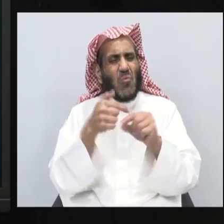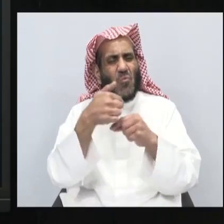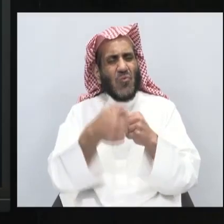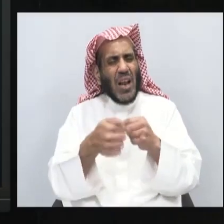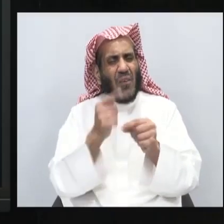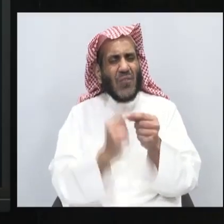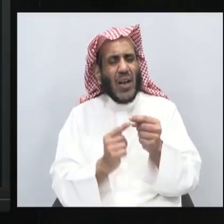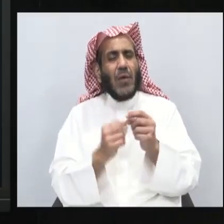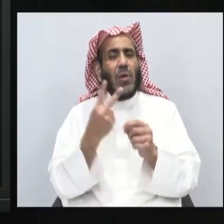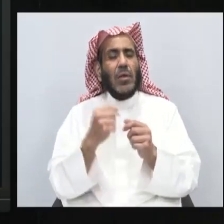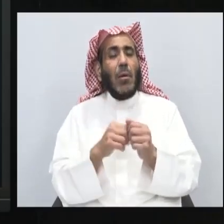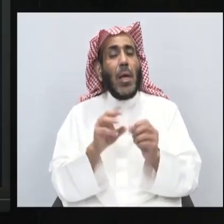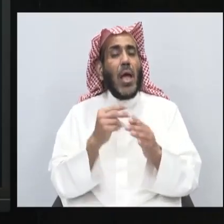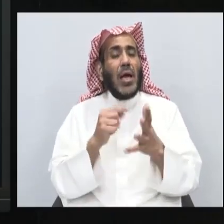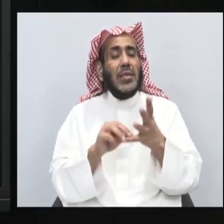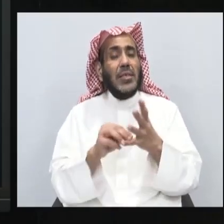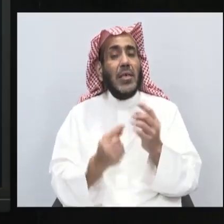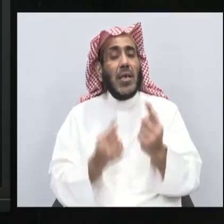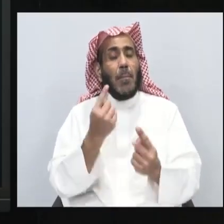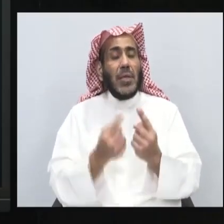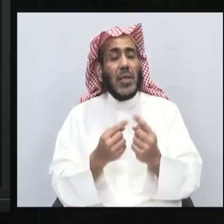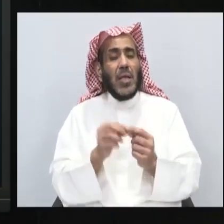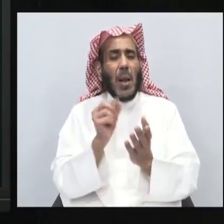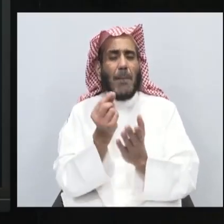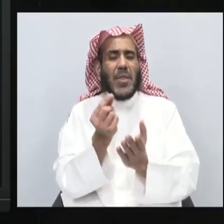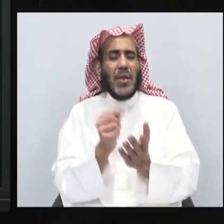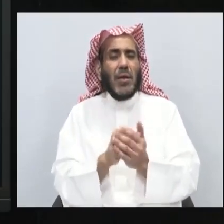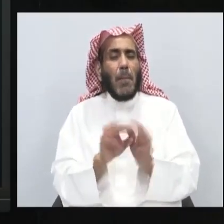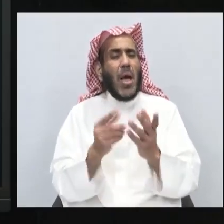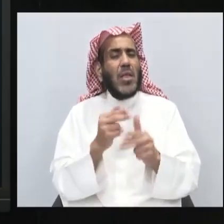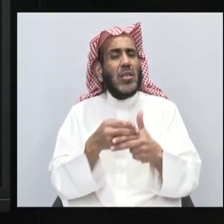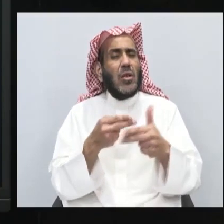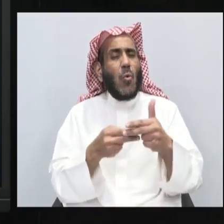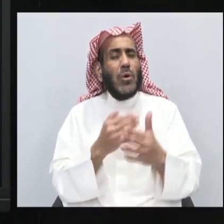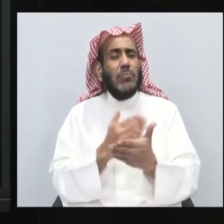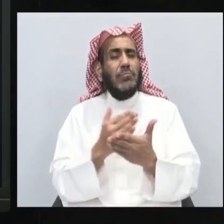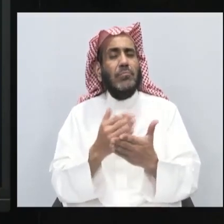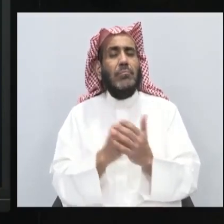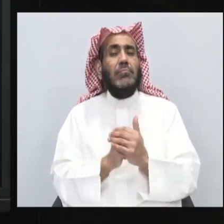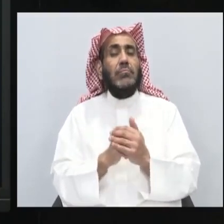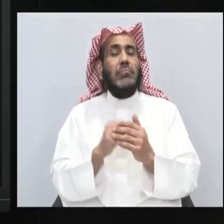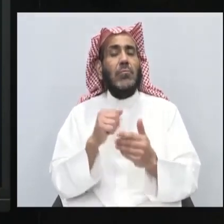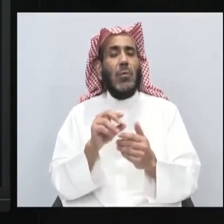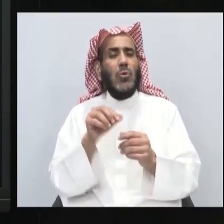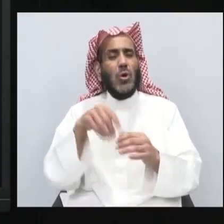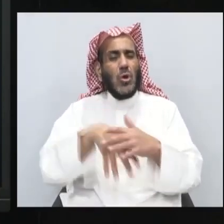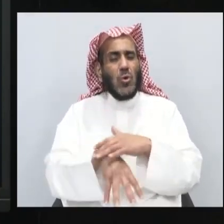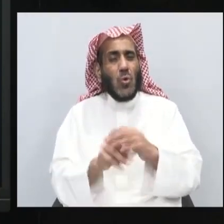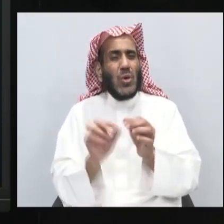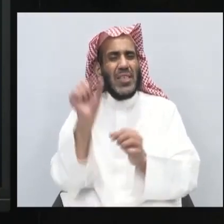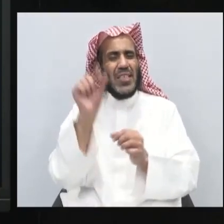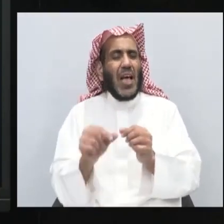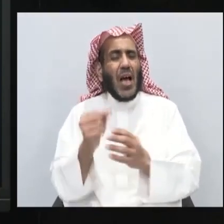ما هي أجزاء النبات البذرية أو النباتات البذرية؟ من ماذا تتكون؟ نعم، جذور، ساق،